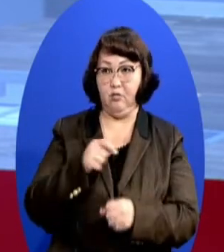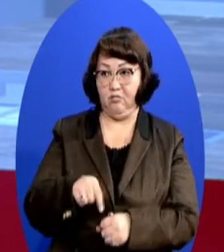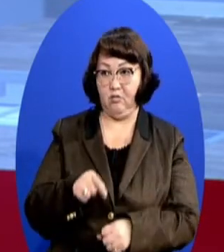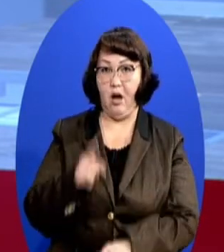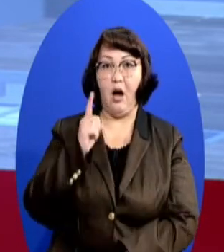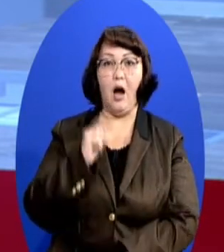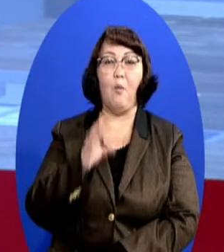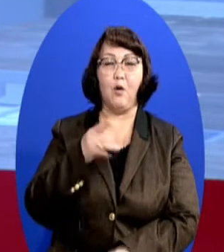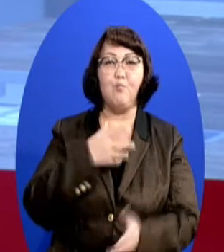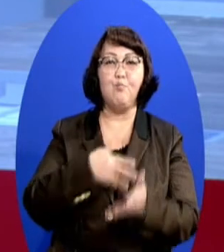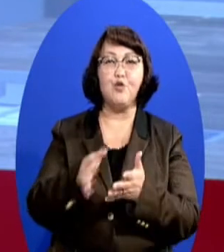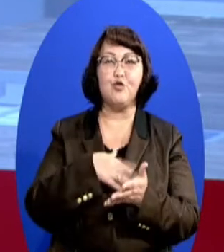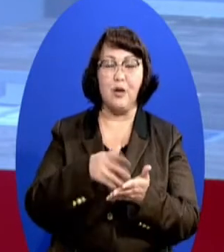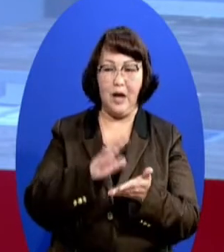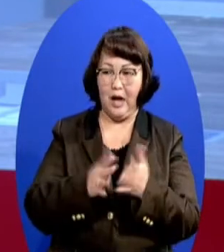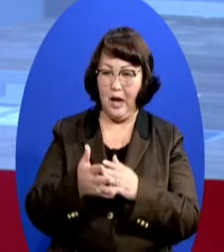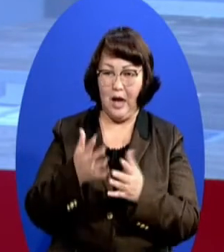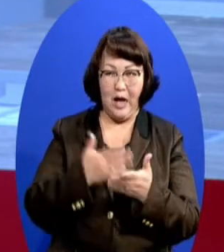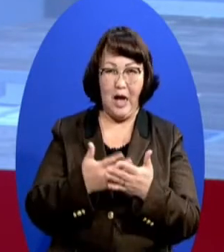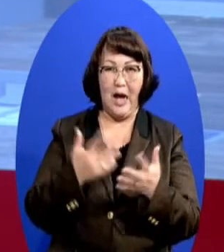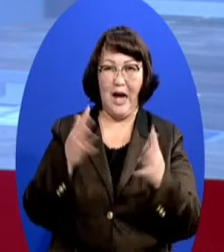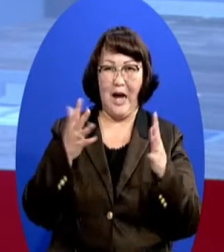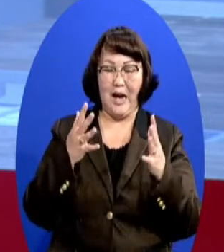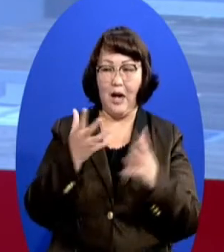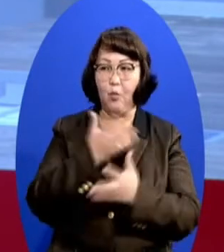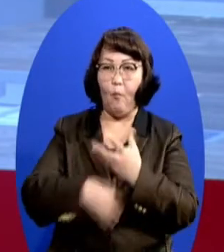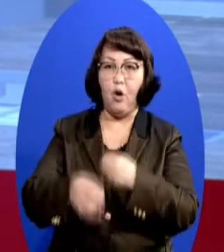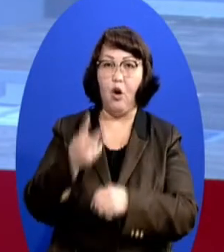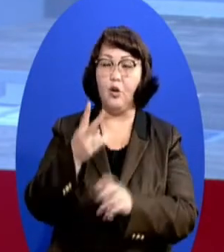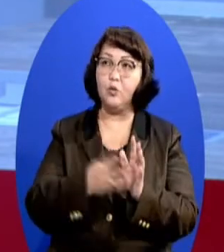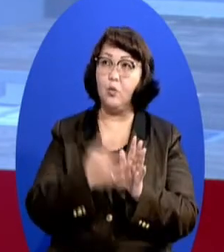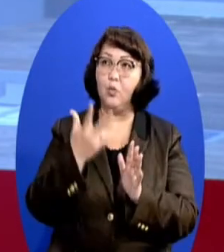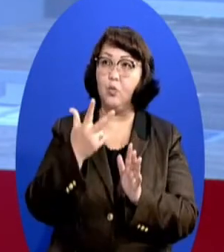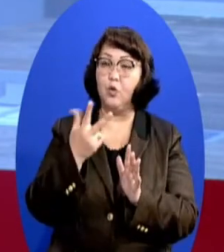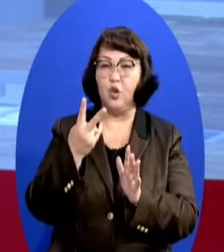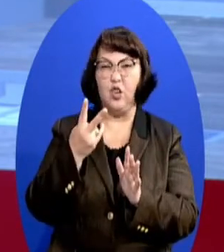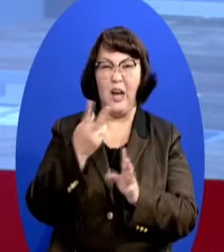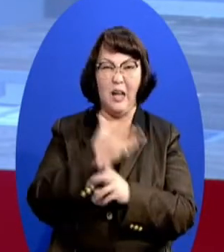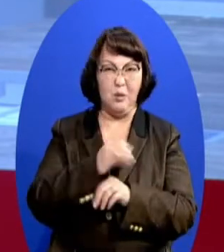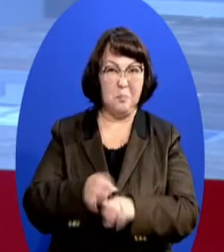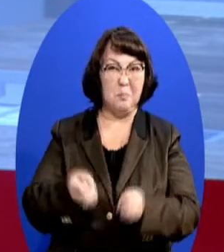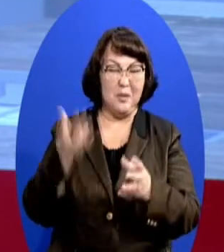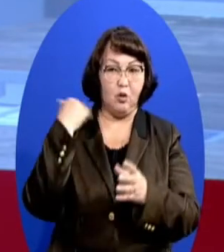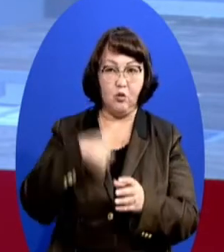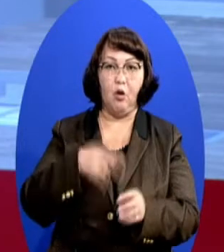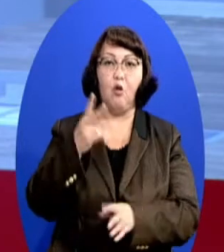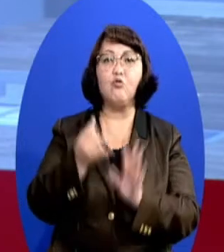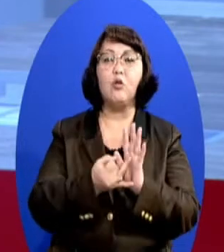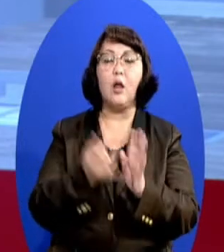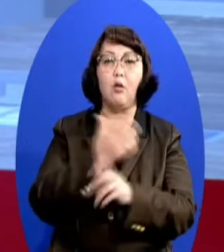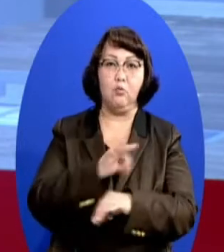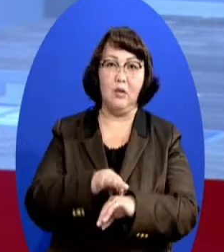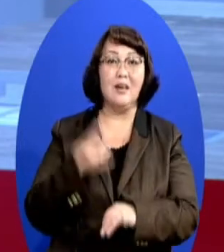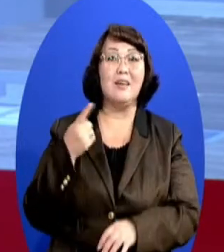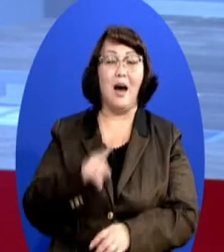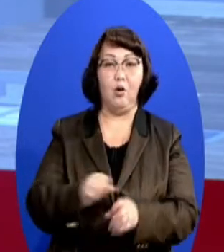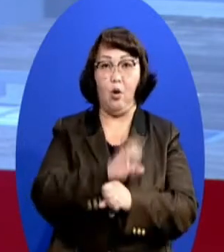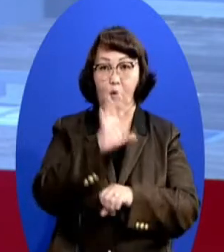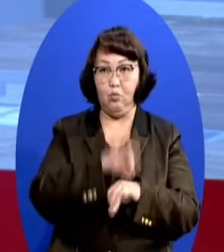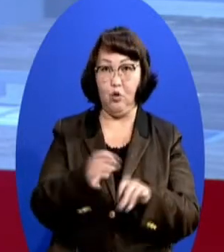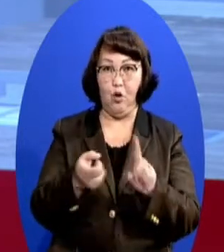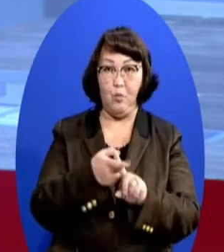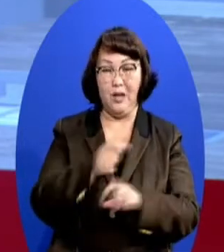дамжин халдварладаг 29-32 төрлийн халдварт өвчин бүртгэгддэг байсан бол энэ жил 27 төрлийн халдварт өвчин бүртгэгдсэн. Энэ нь шинэ төрлийн коронавирус гарсантай